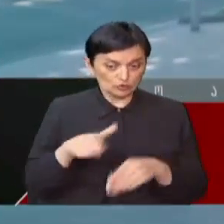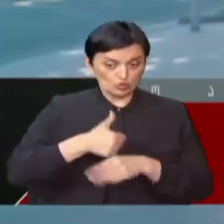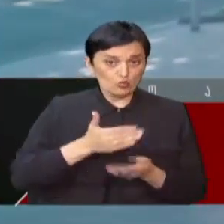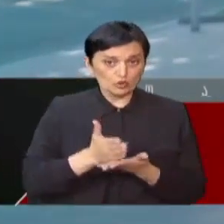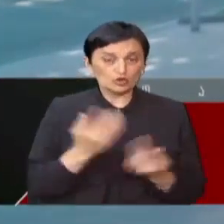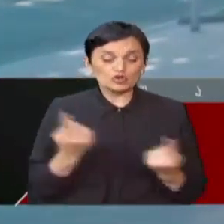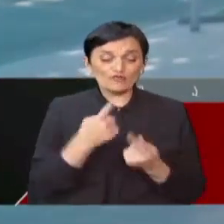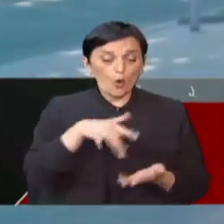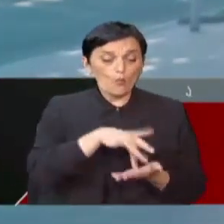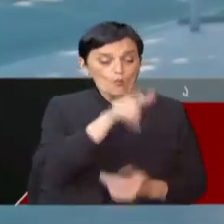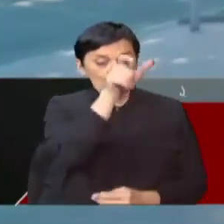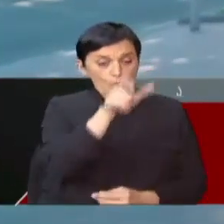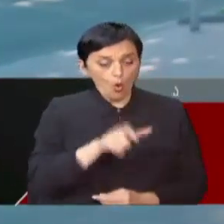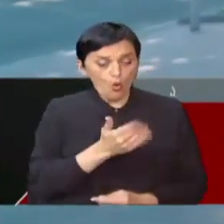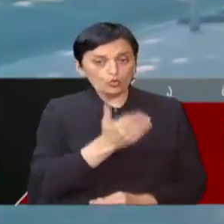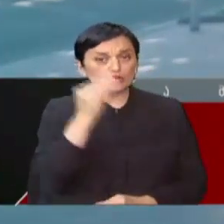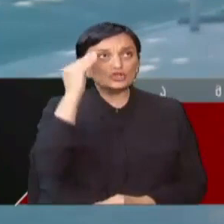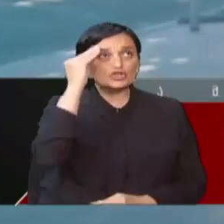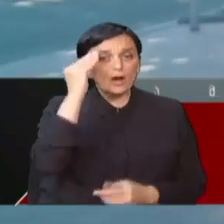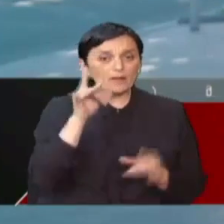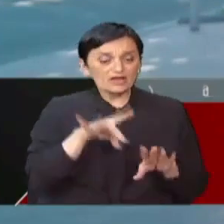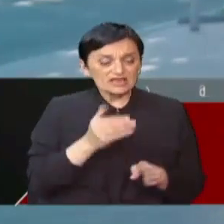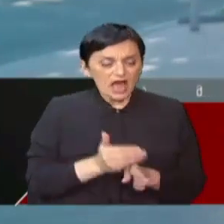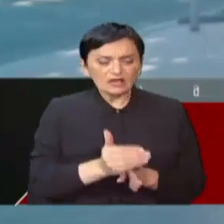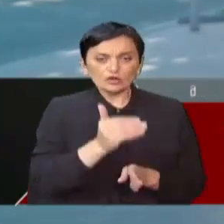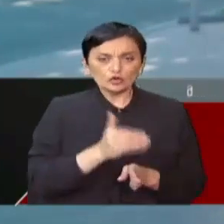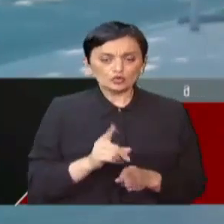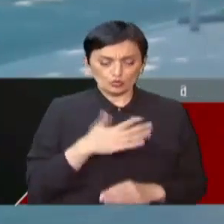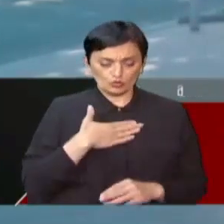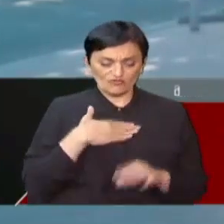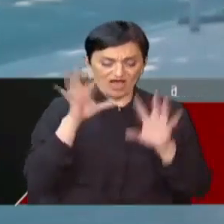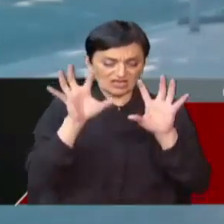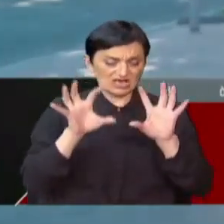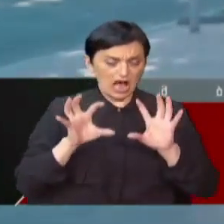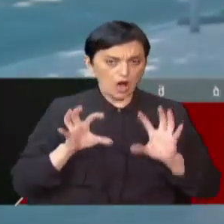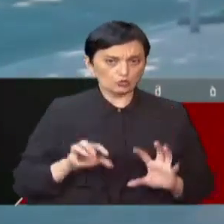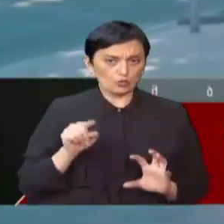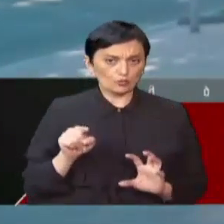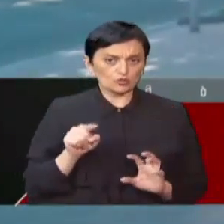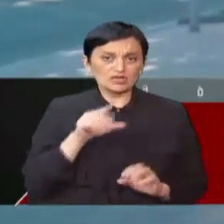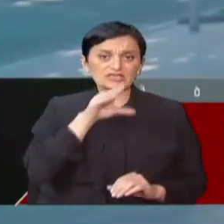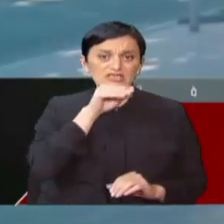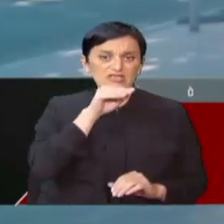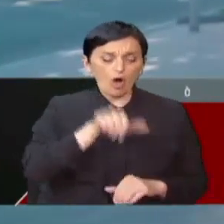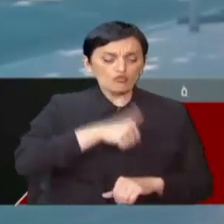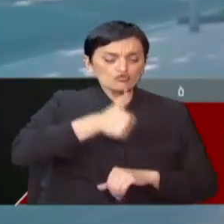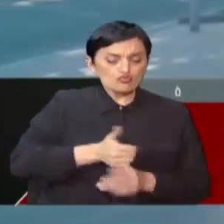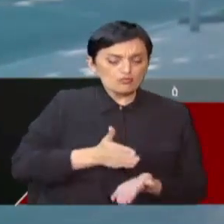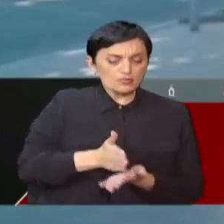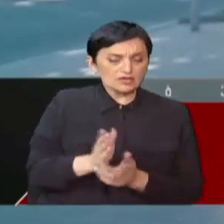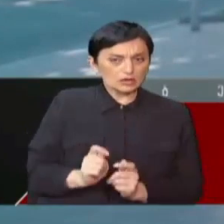უკვე ნელ-ნელა რჩება შთაბეჭდილება იმისა, რომ ჩვენი კანონმდებლობა რატომღაც ძაღლს ანიჭებს